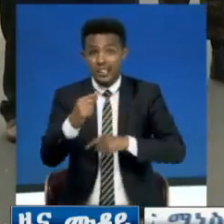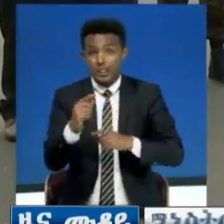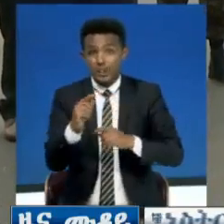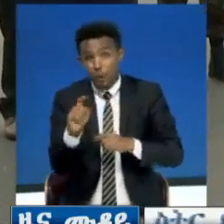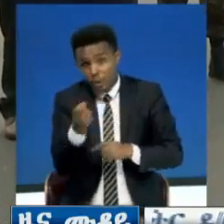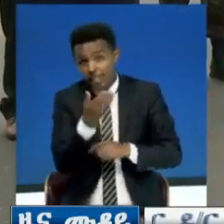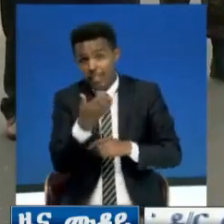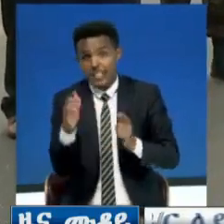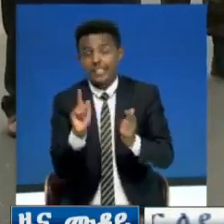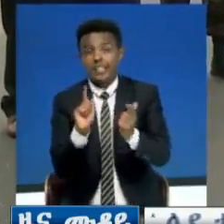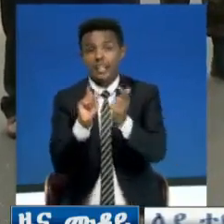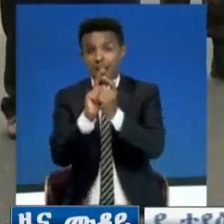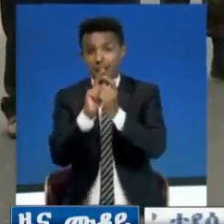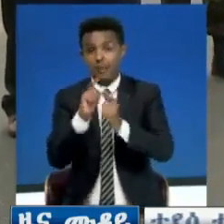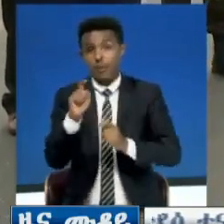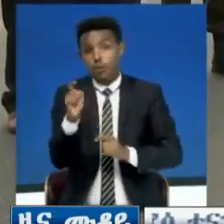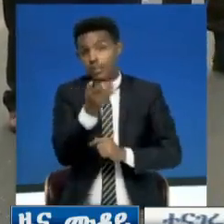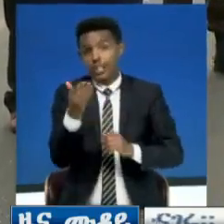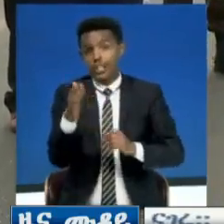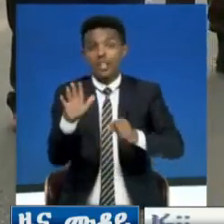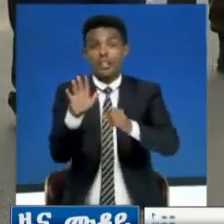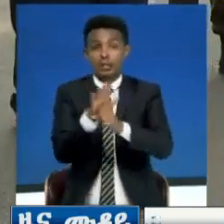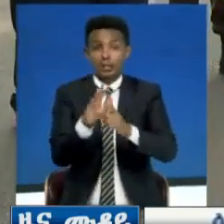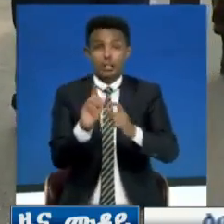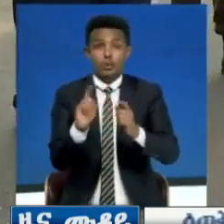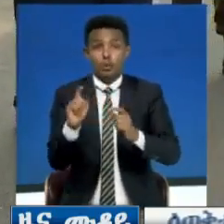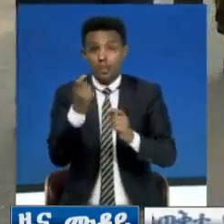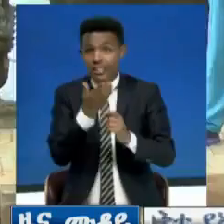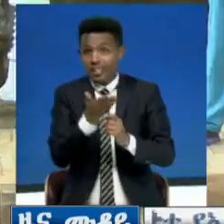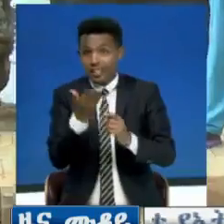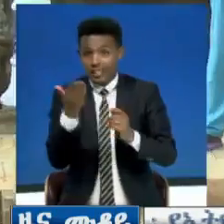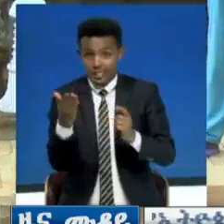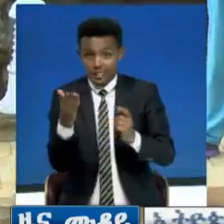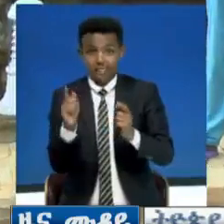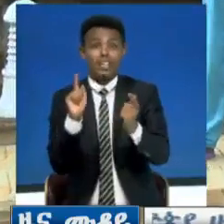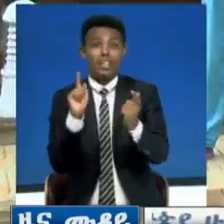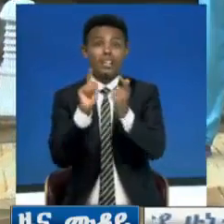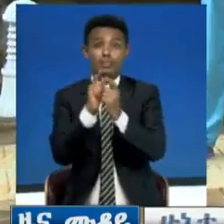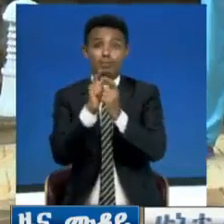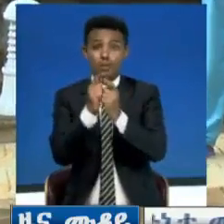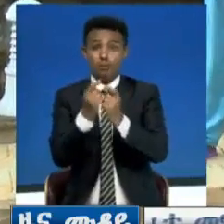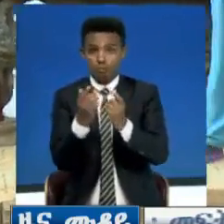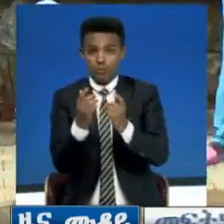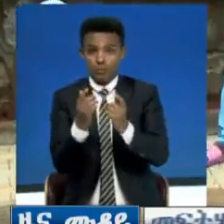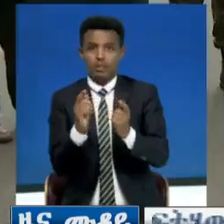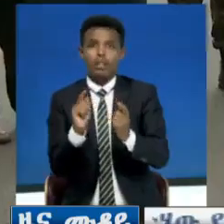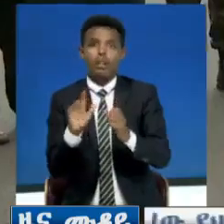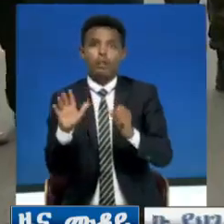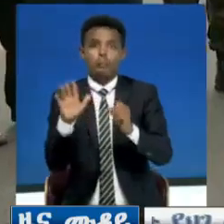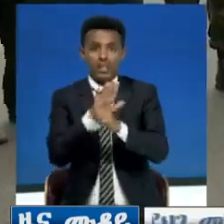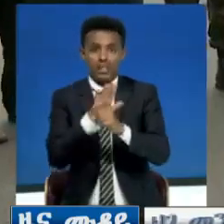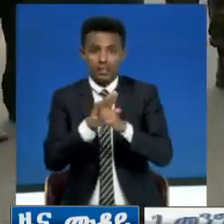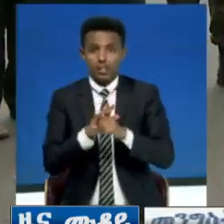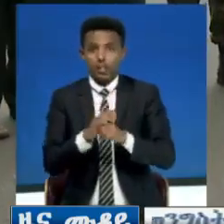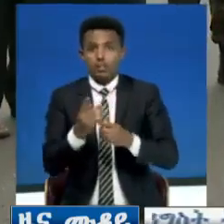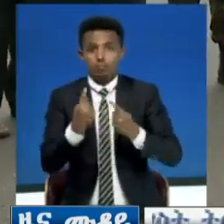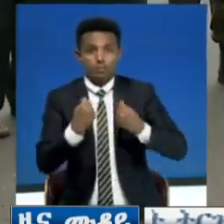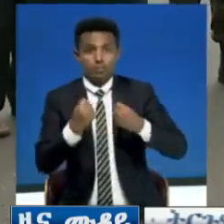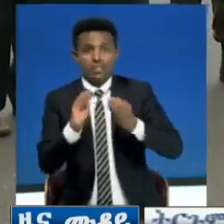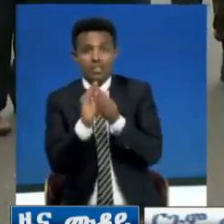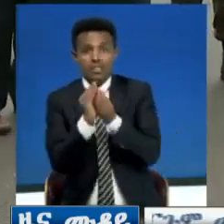የሆነ ነገር እናሟላለን፣ የሆነ ነገር ሲያጋጥም የሆነ ነገር እናሟላለን። ጥሩ ነገር ደግሞ ብዙ ሰው ትሪት እየተደረገ እየታከመን የተመለሰና